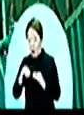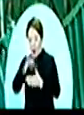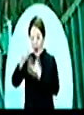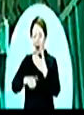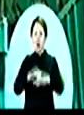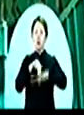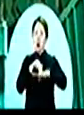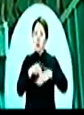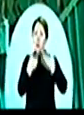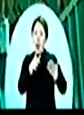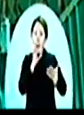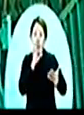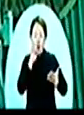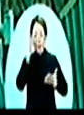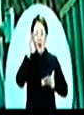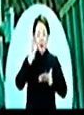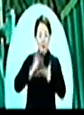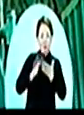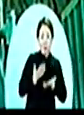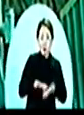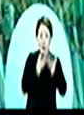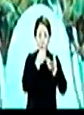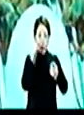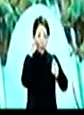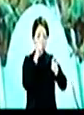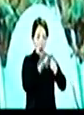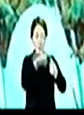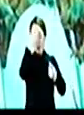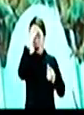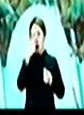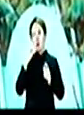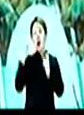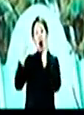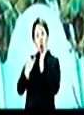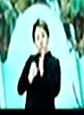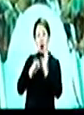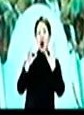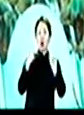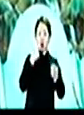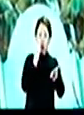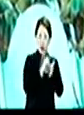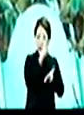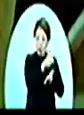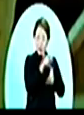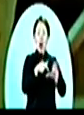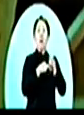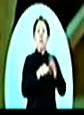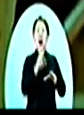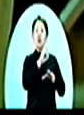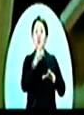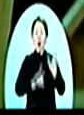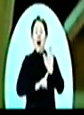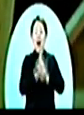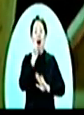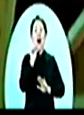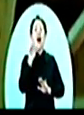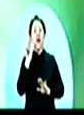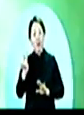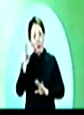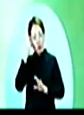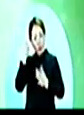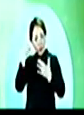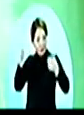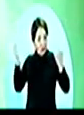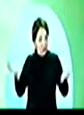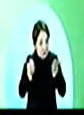экспортыг дэмжих зорилгоор засгийн газрын 2016 оны 12 дугаар тогтоолоор мах, сүүний анх дугаар аяныг